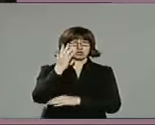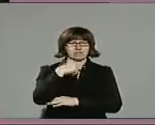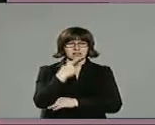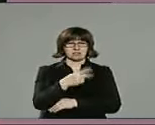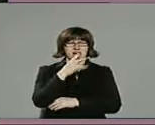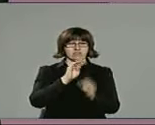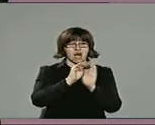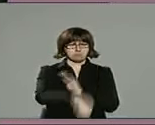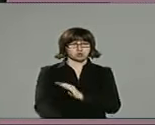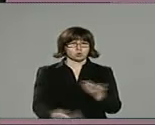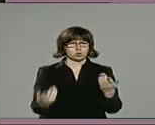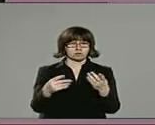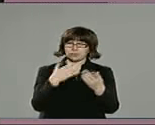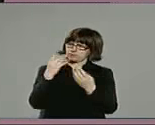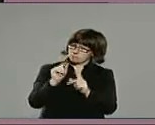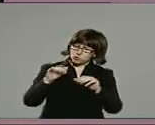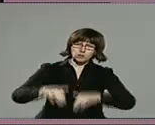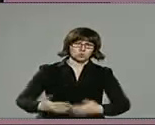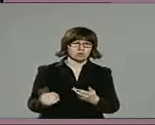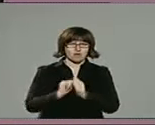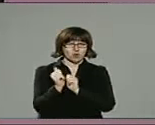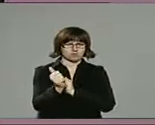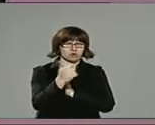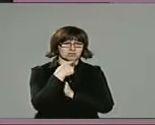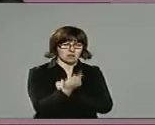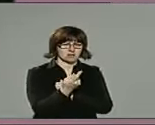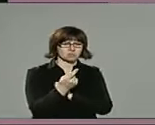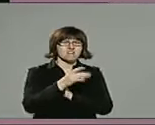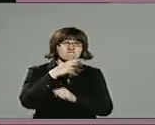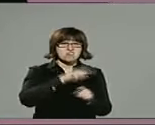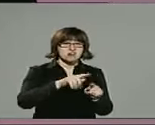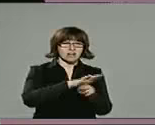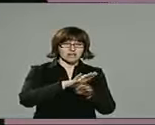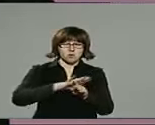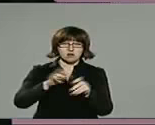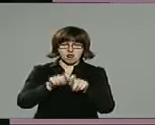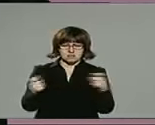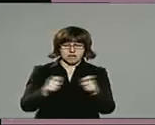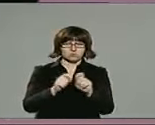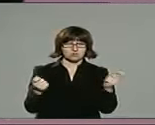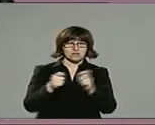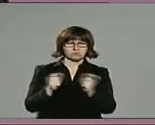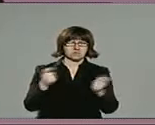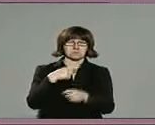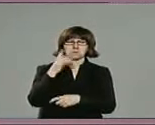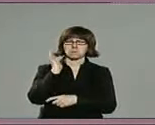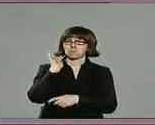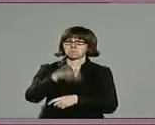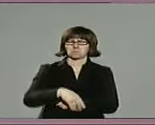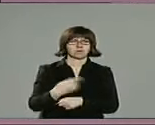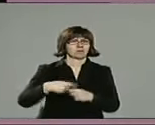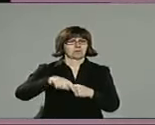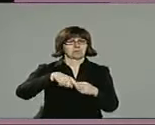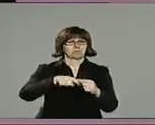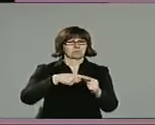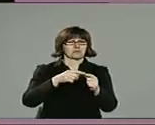den Absturz in die Bedeutungslosigkeit voraus. Und in vielen Regionalzeitungen prophezeite man uns